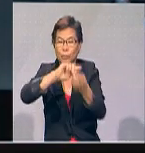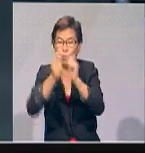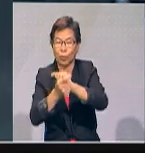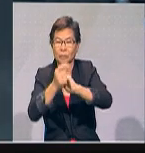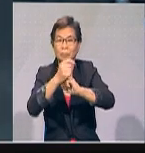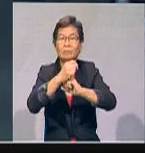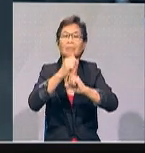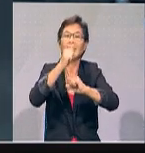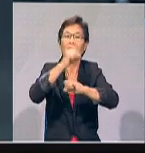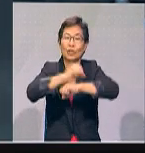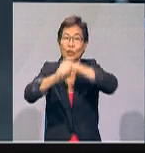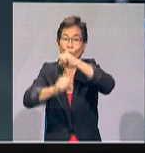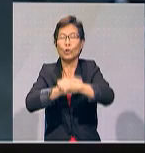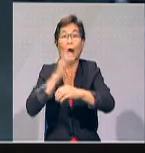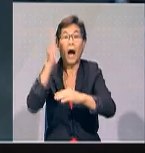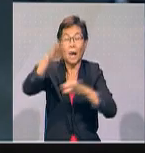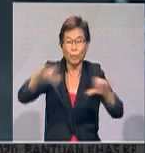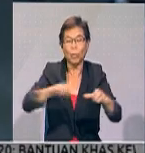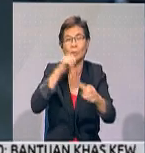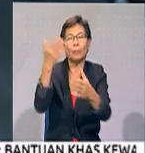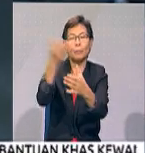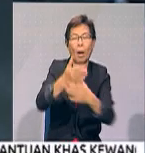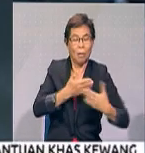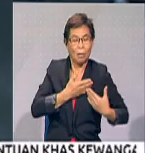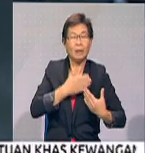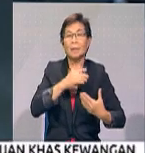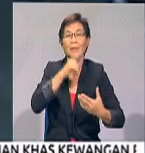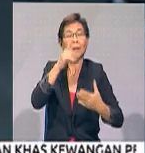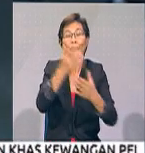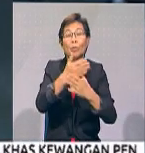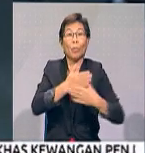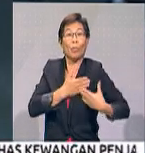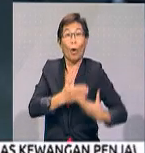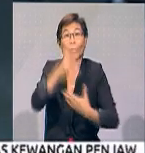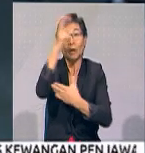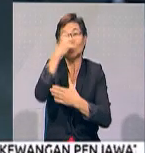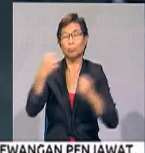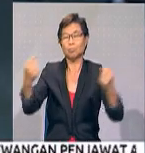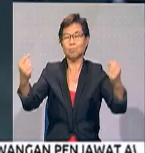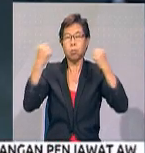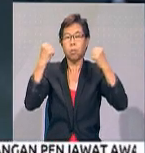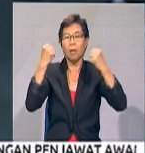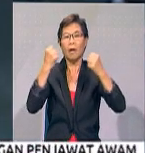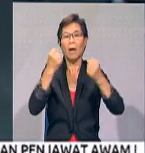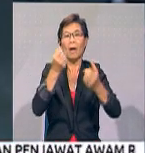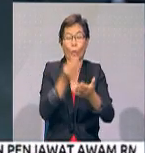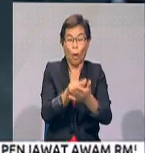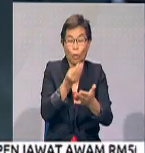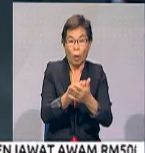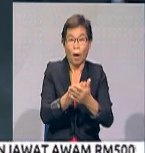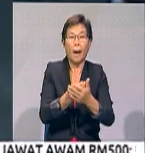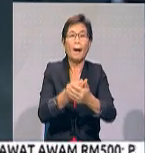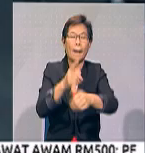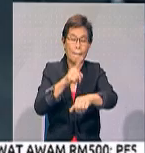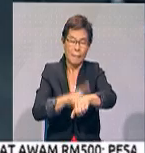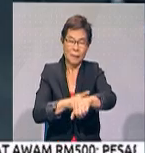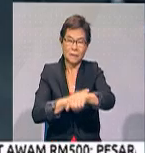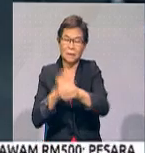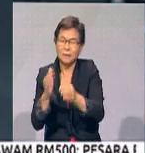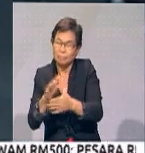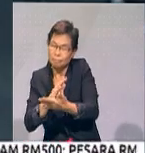bakal dilaksanakan tanpa menjejaskan komitmen kerajaan untuk mengukuhkan kedudukan fiskal dalam jangka masa